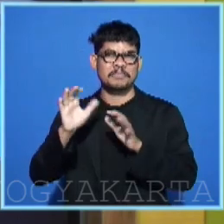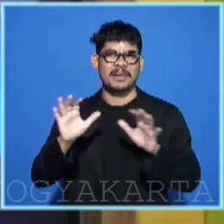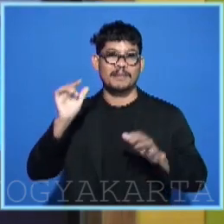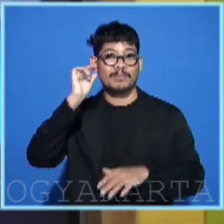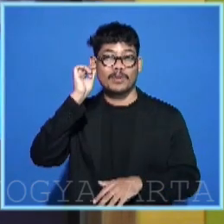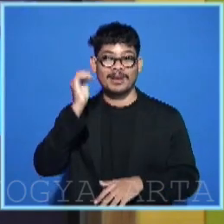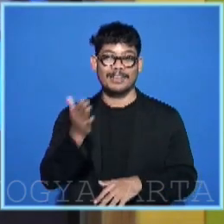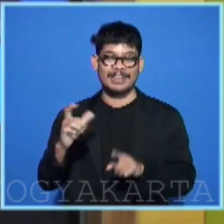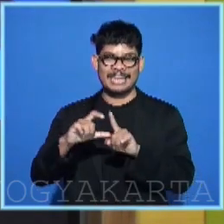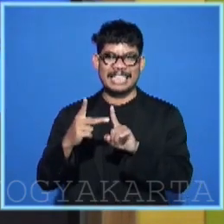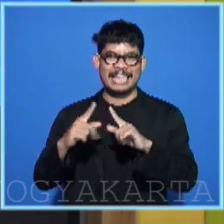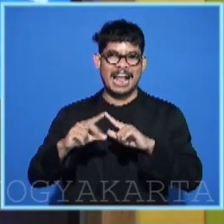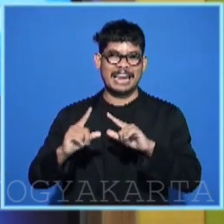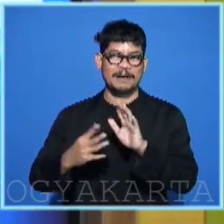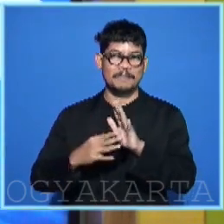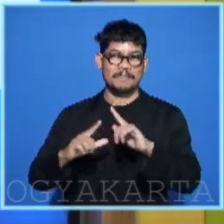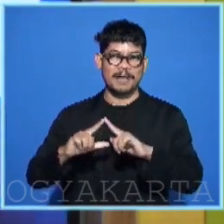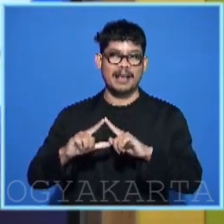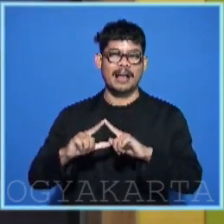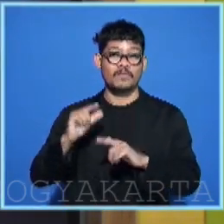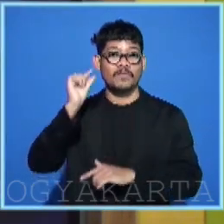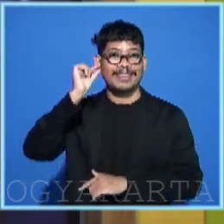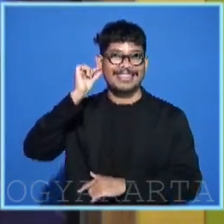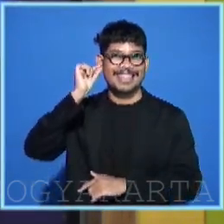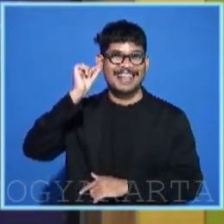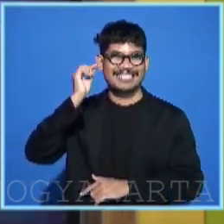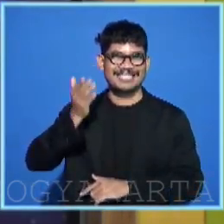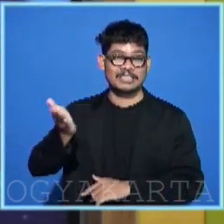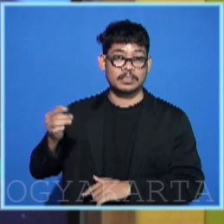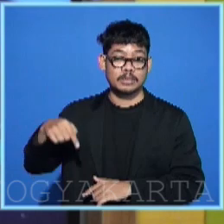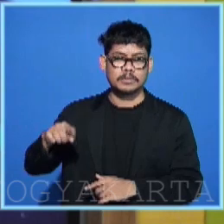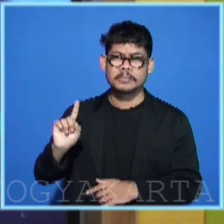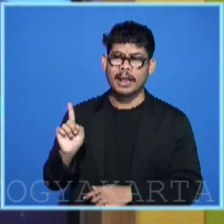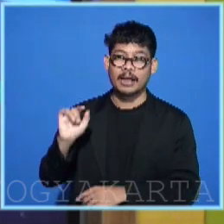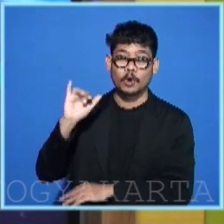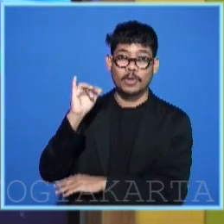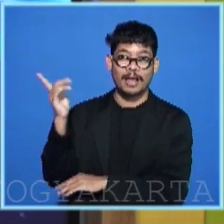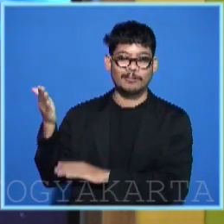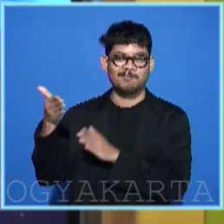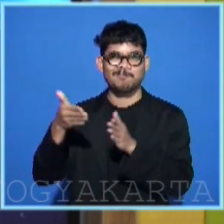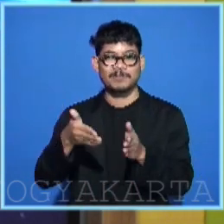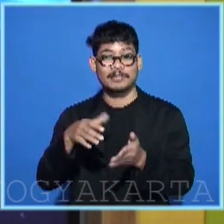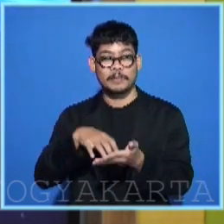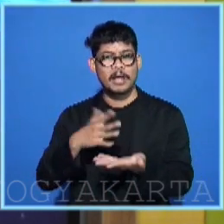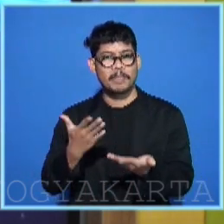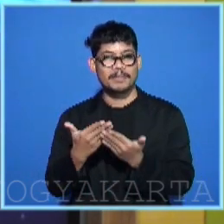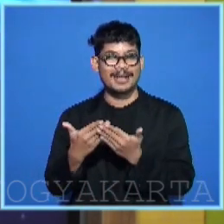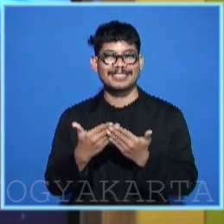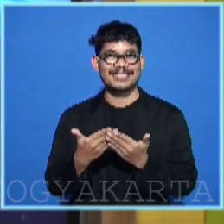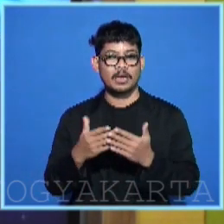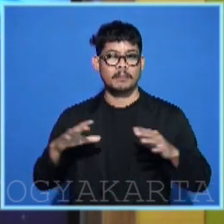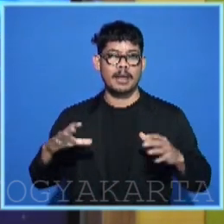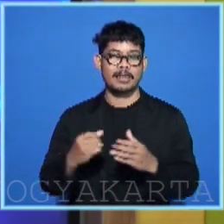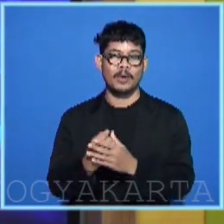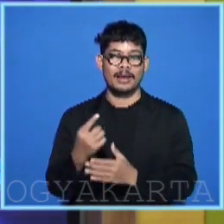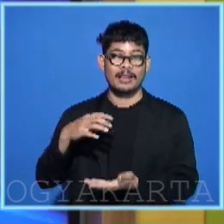Dharma Wanita dari berbagai instansi pemerintah Daerah Istimewa Yogyakarta menghadiri acara pengajian rutin Dharma wanita persatuan